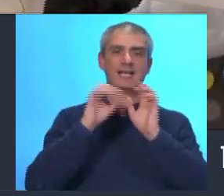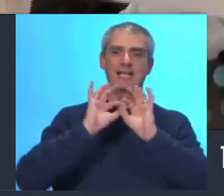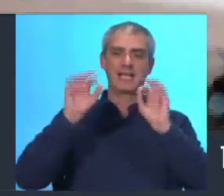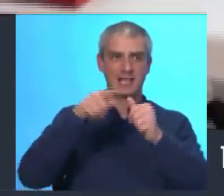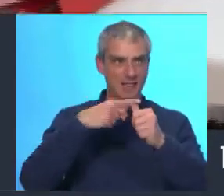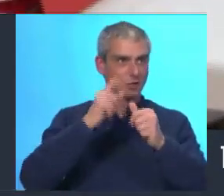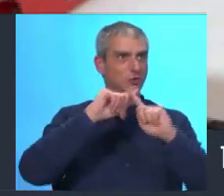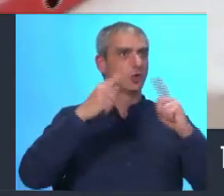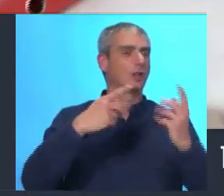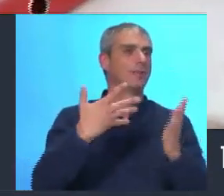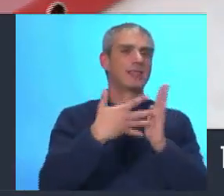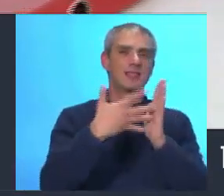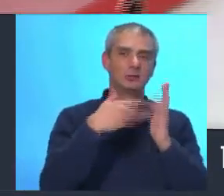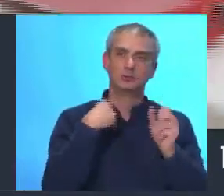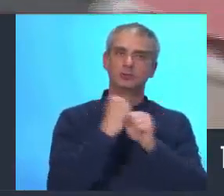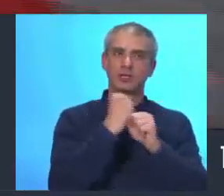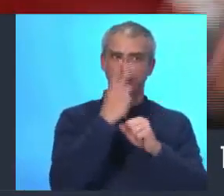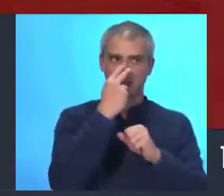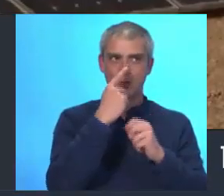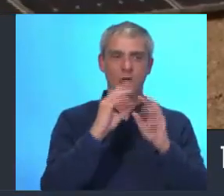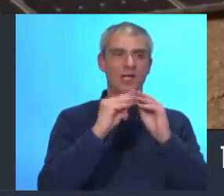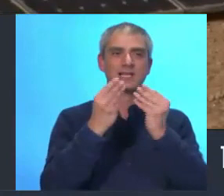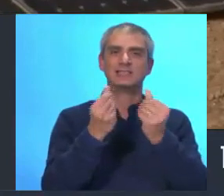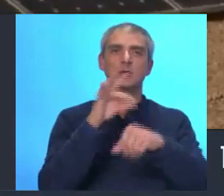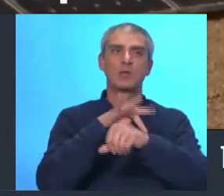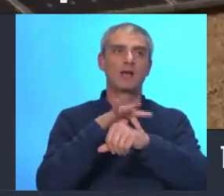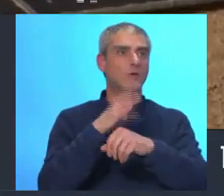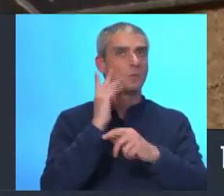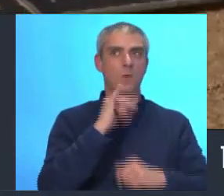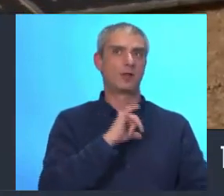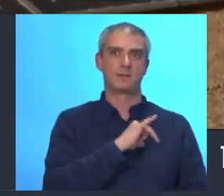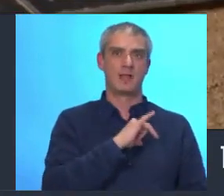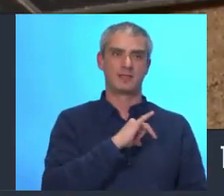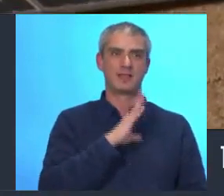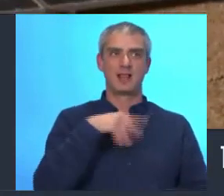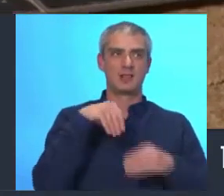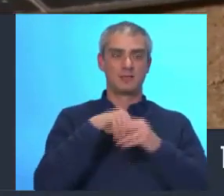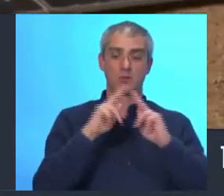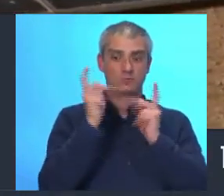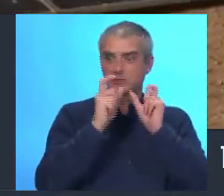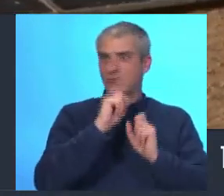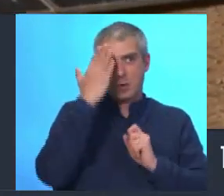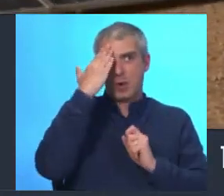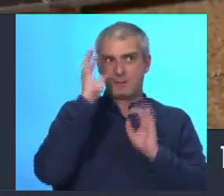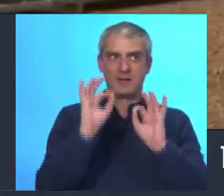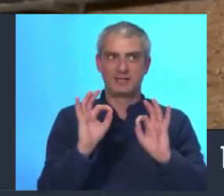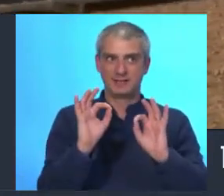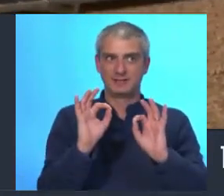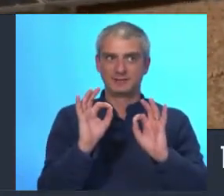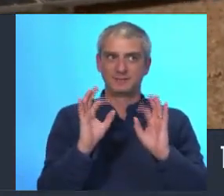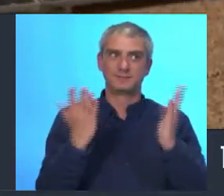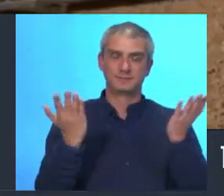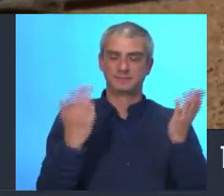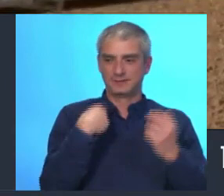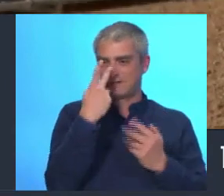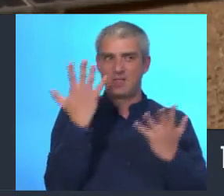כל מיני ניסויים שעשינו בחיישנים וציוד רפואי. זה היה מאוד מעניין להיות עם קבוצה של אנשים, אתה לא ממש בקיר, ולראות